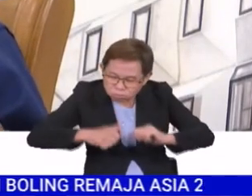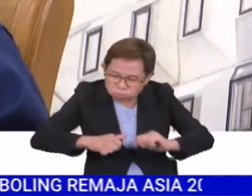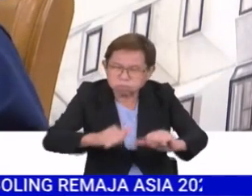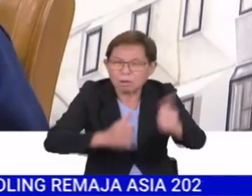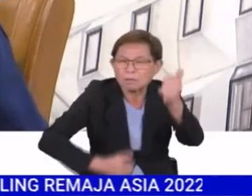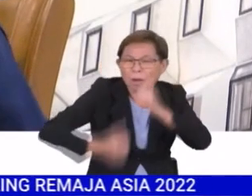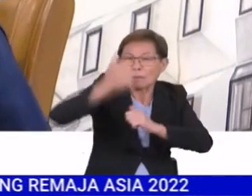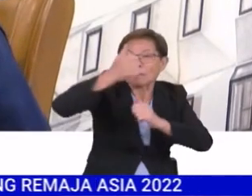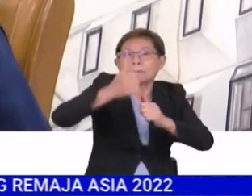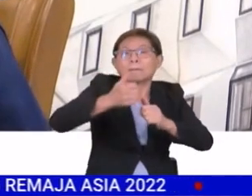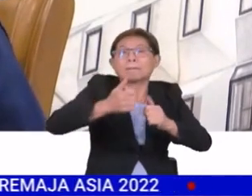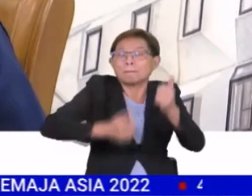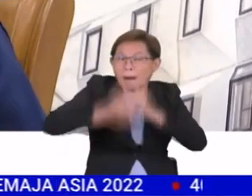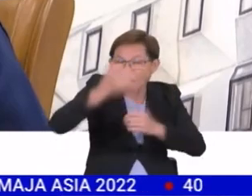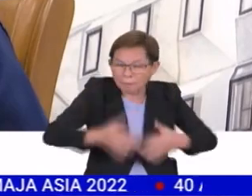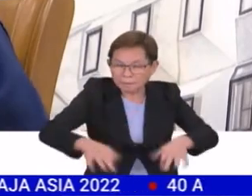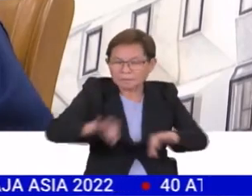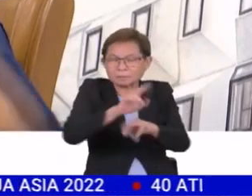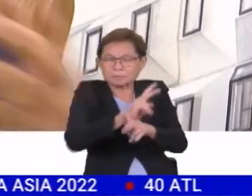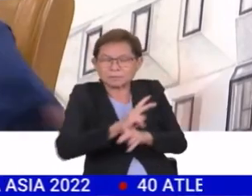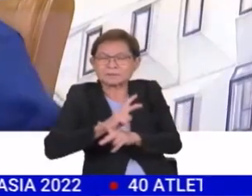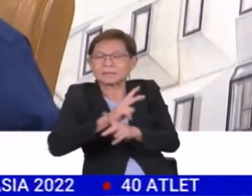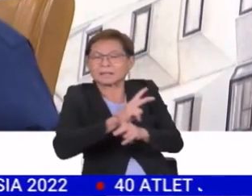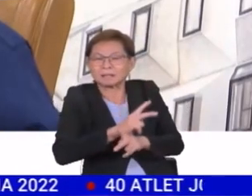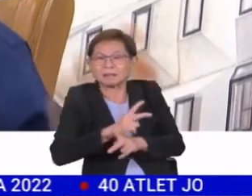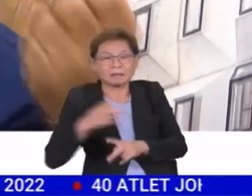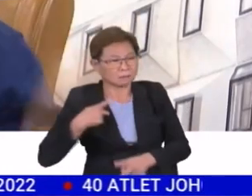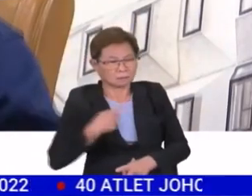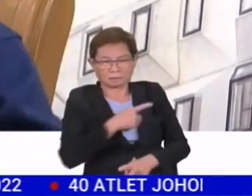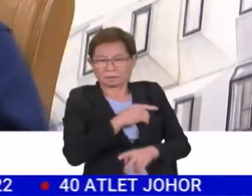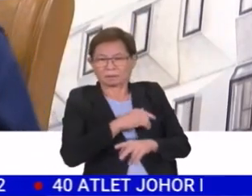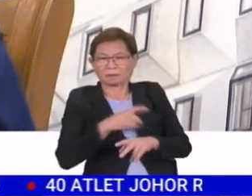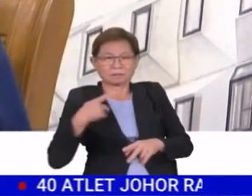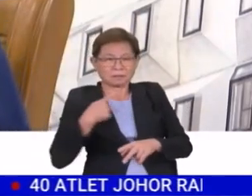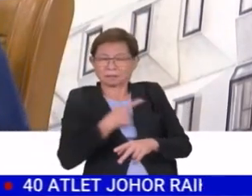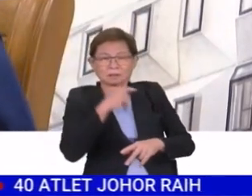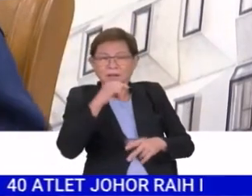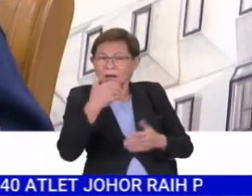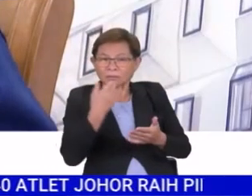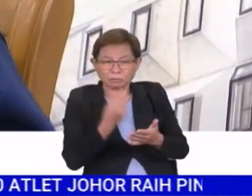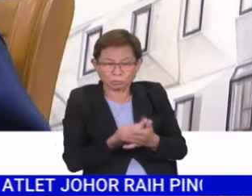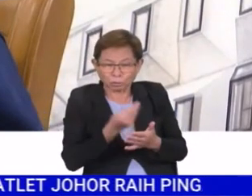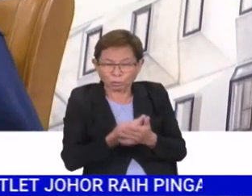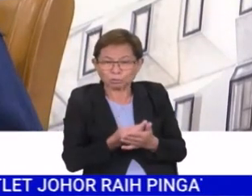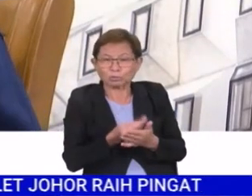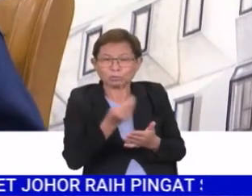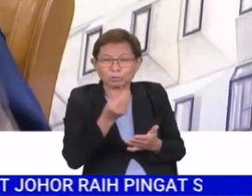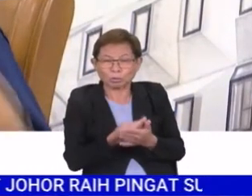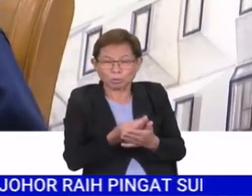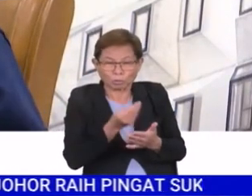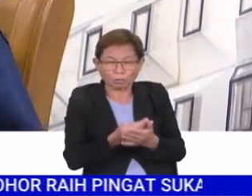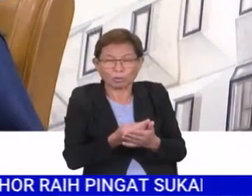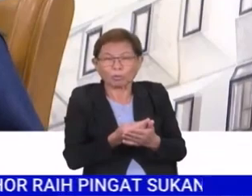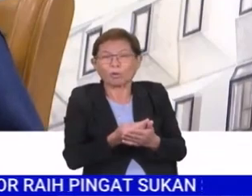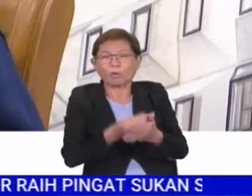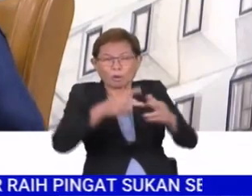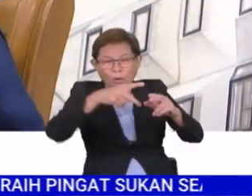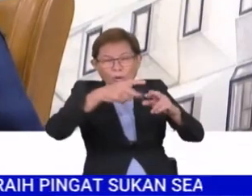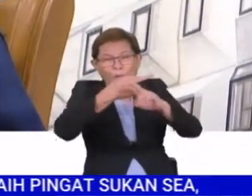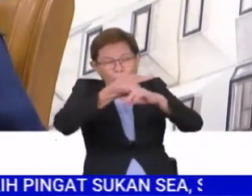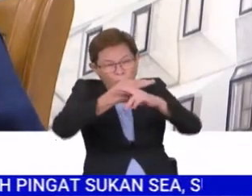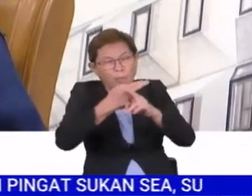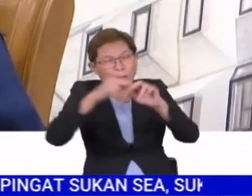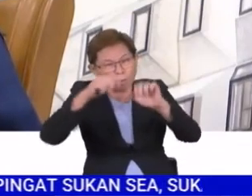ialah maintain. Kita mungkin ada duit untuk memulihkannya, tetapi nak maintain itu, nak jaga hari-hari,